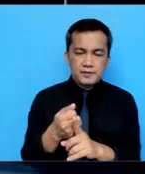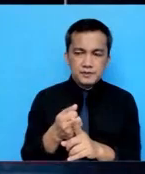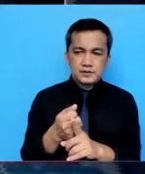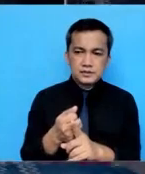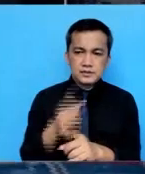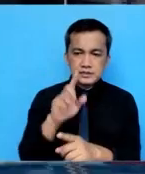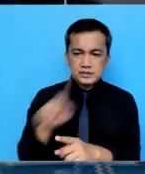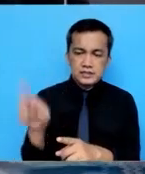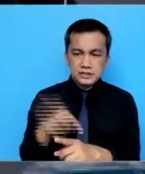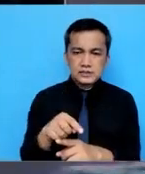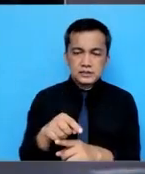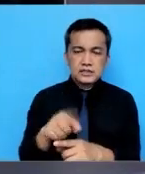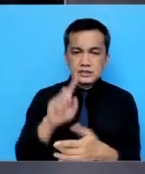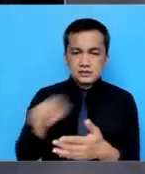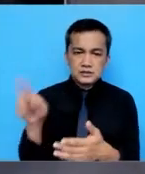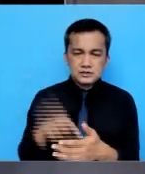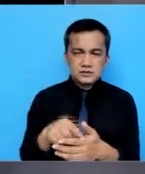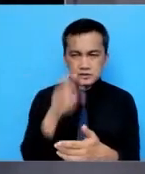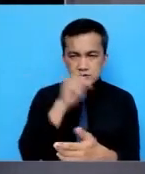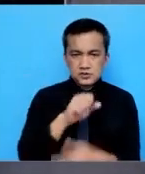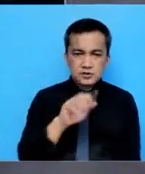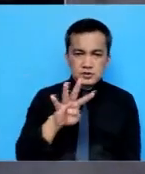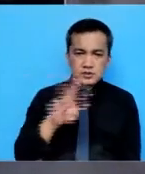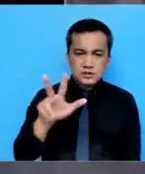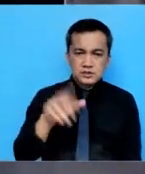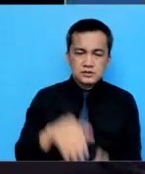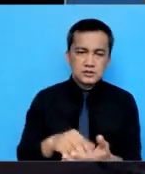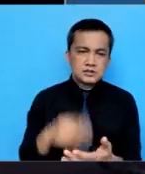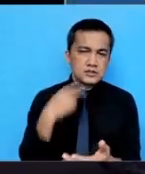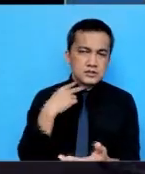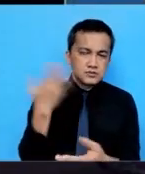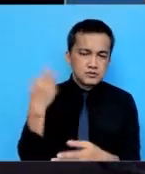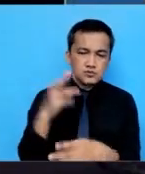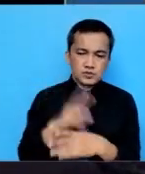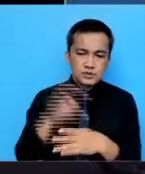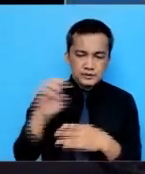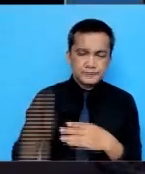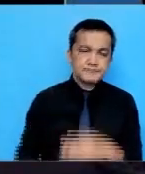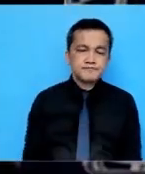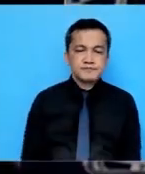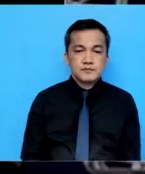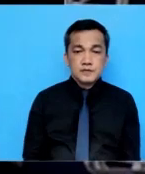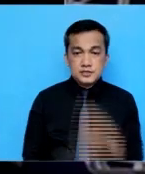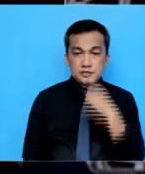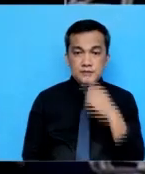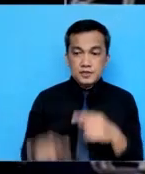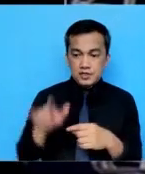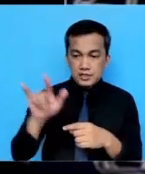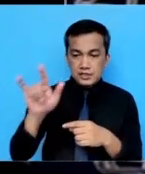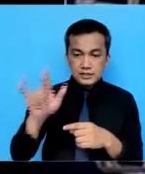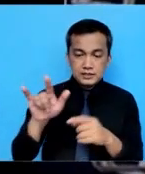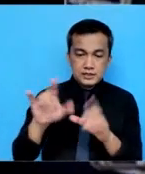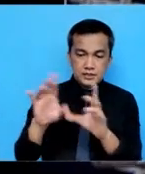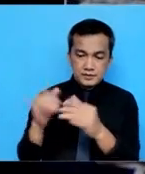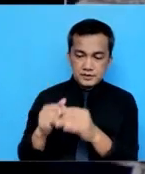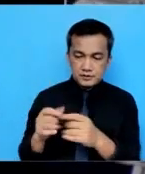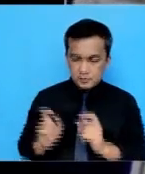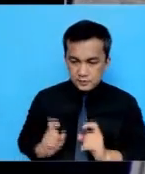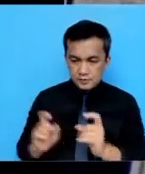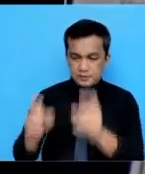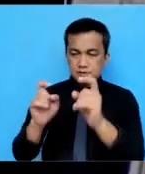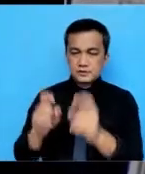nila, higit 43,000 ang stranded sa airport itong weekend. Tiniyak naman ng mga airline company na pinapabilis na nila ang mga